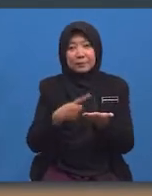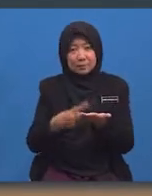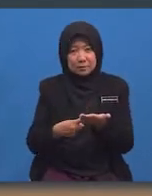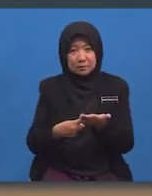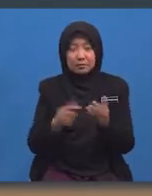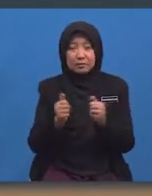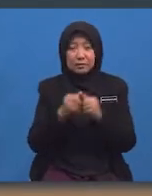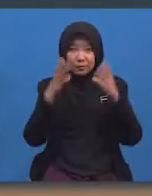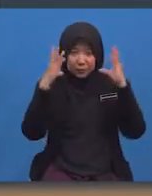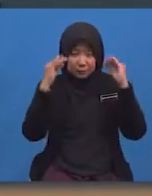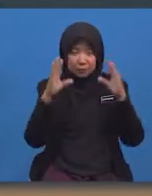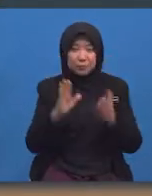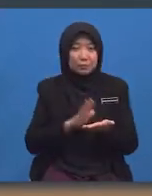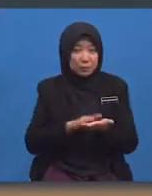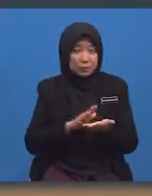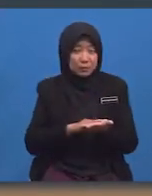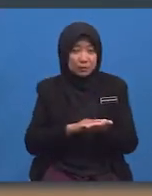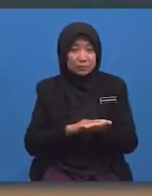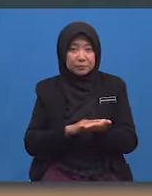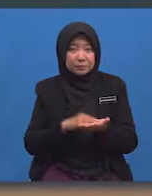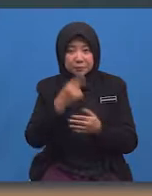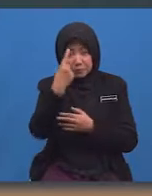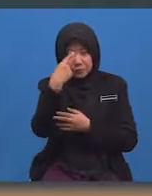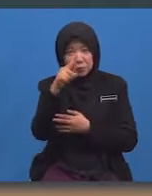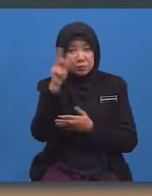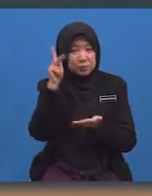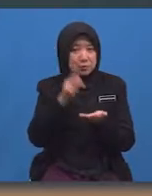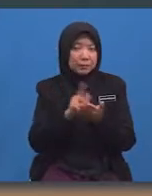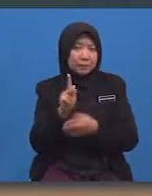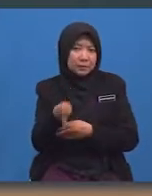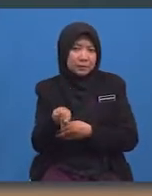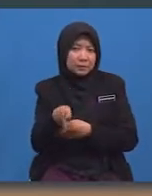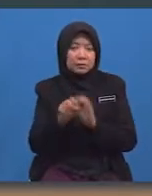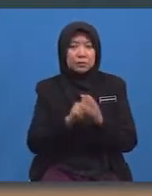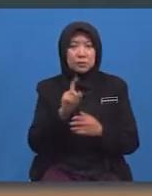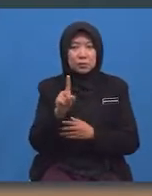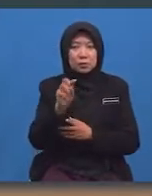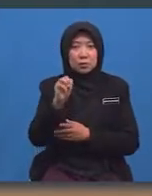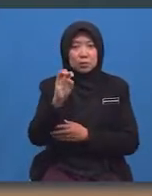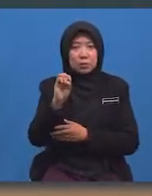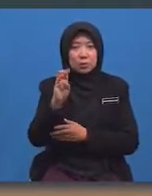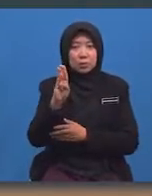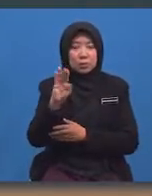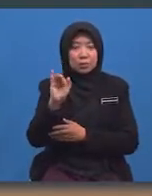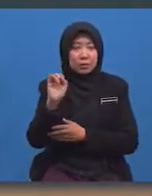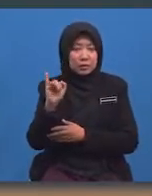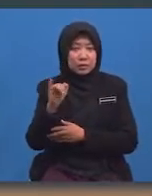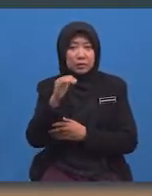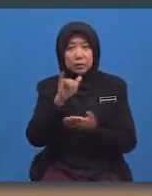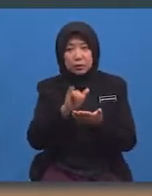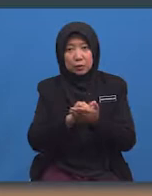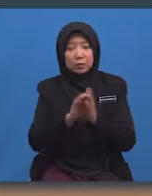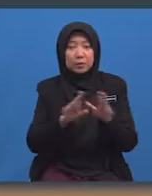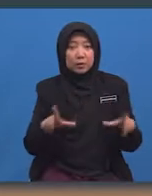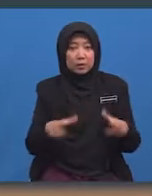bersama guru sekolah masing-masing untuk mengenalpasti sesuatu mobiliti itu berlaku